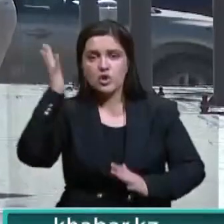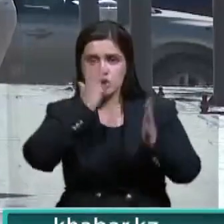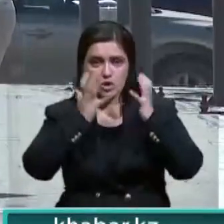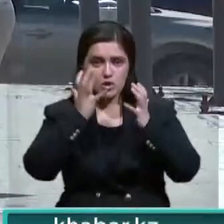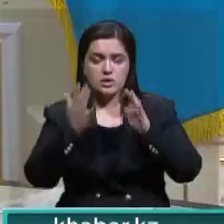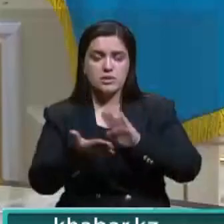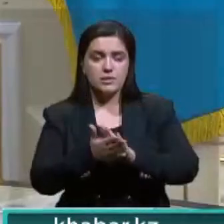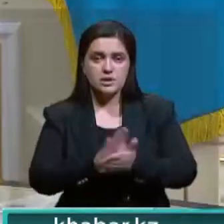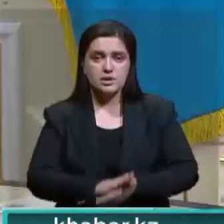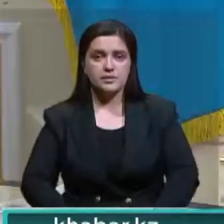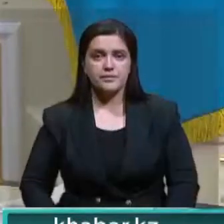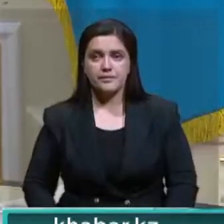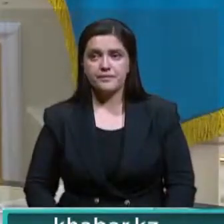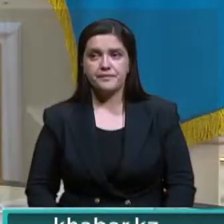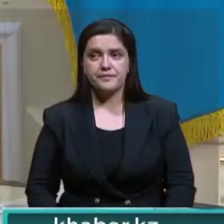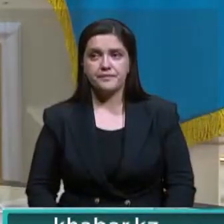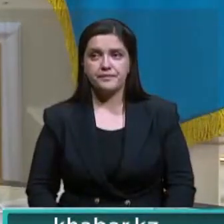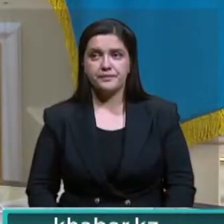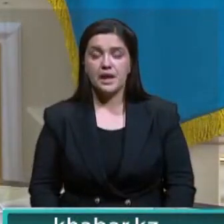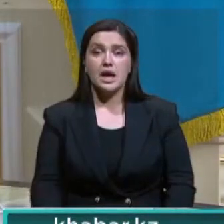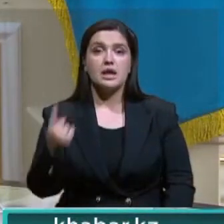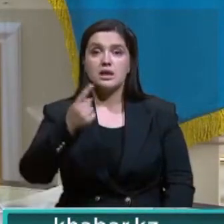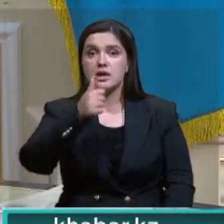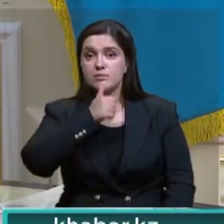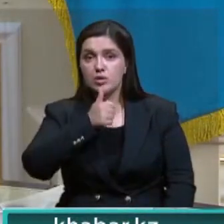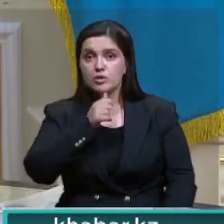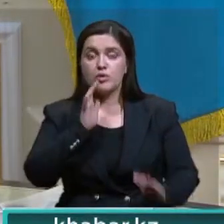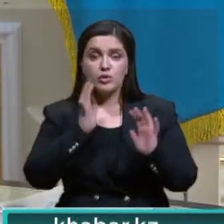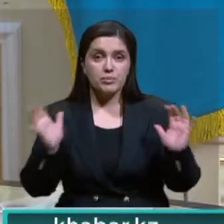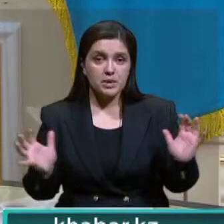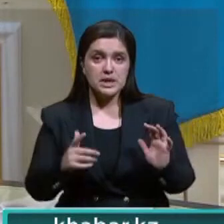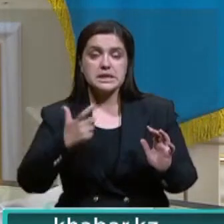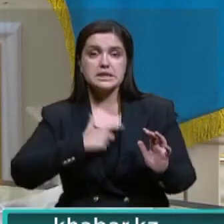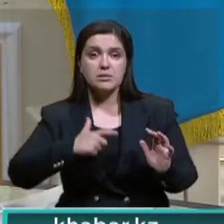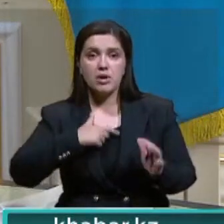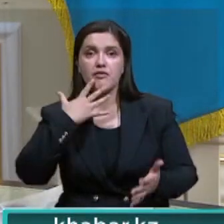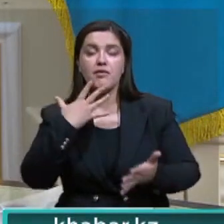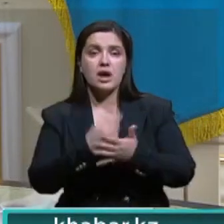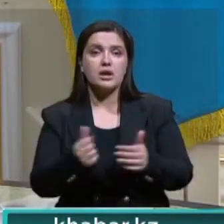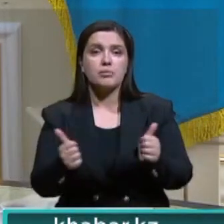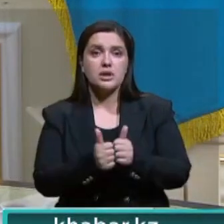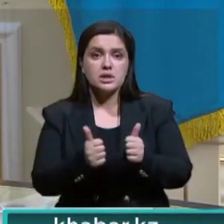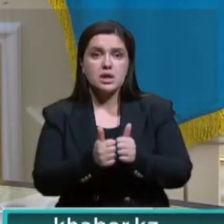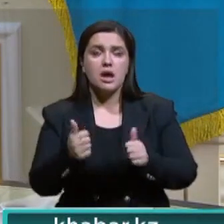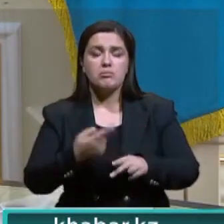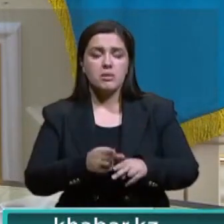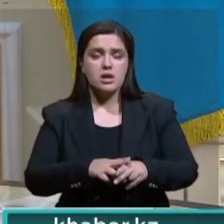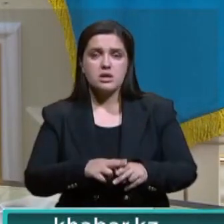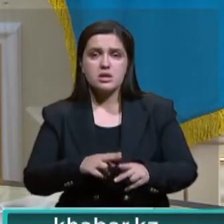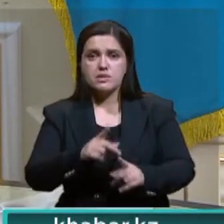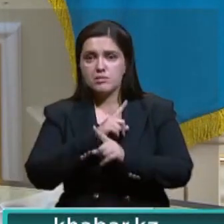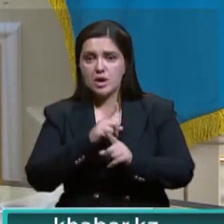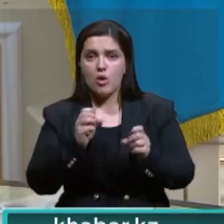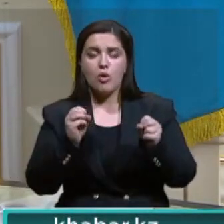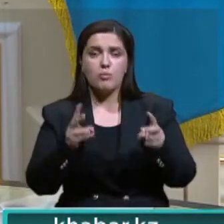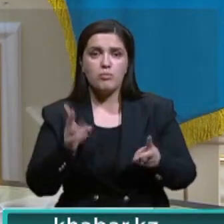серьезность положения. Единственный способ уберечь себя и своих близких от этой смертельной опасности,